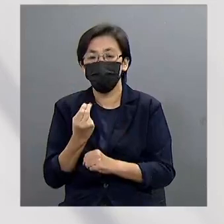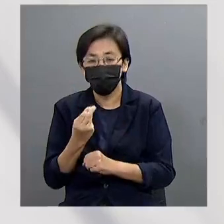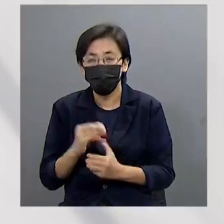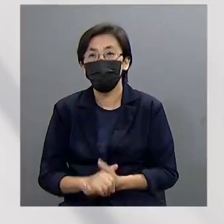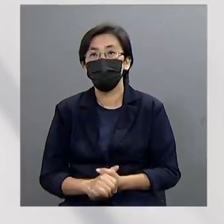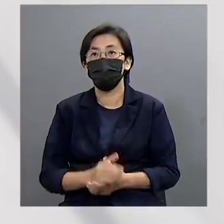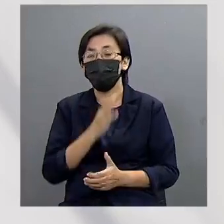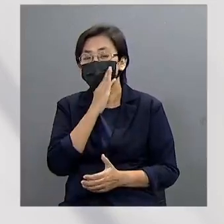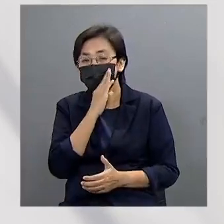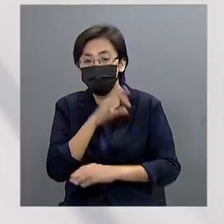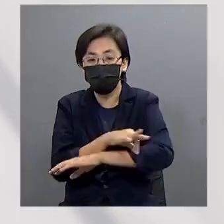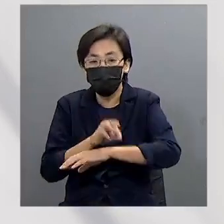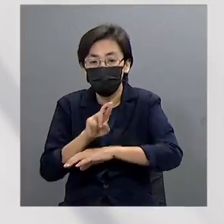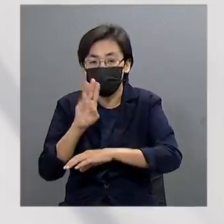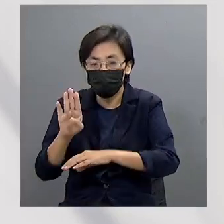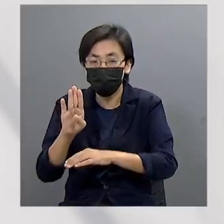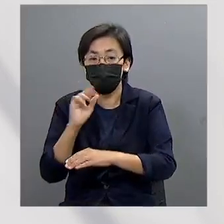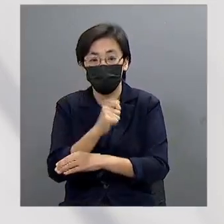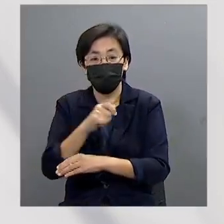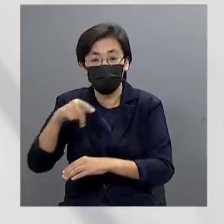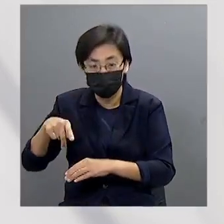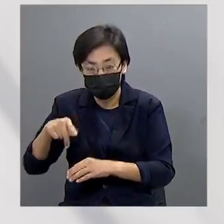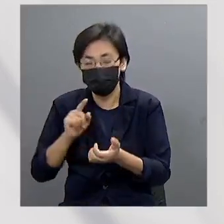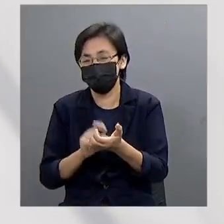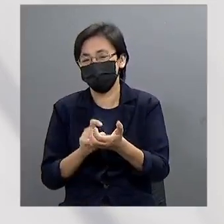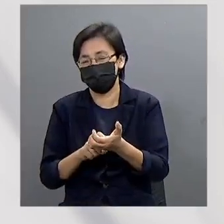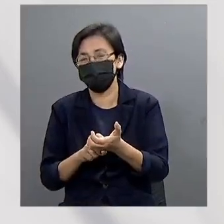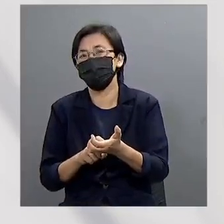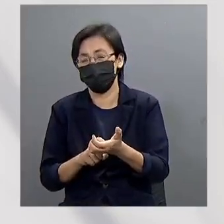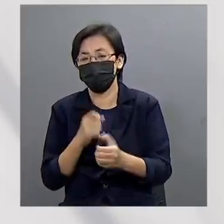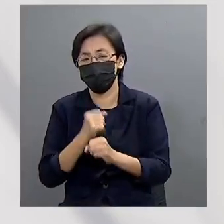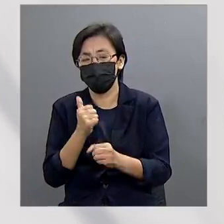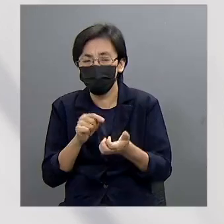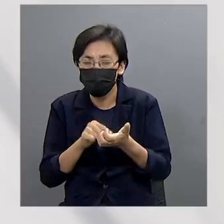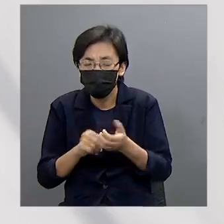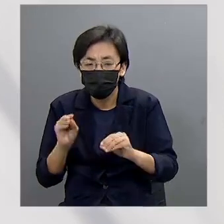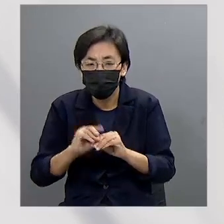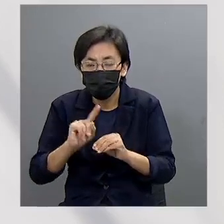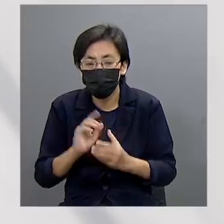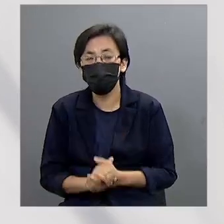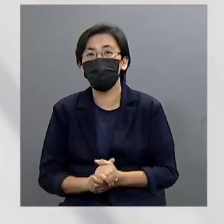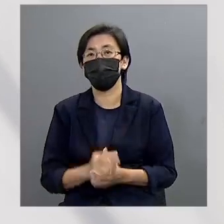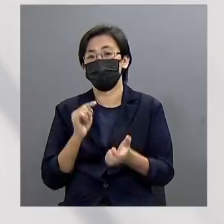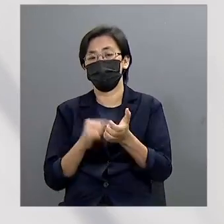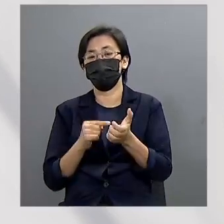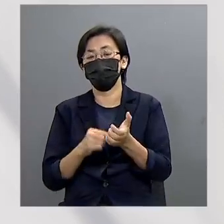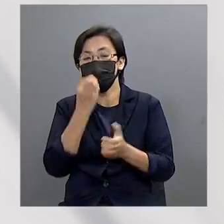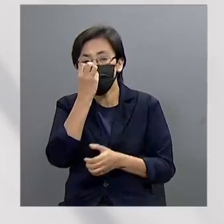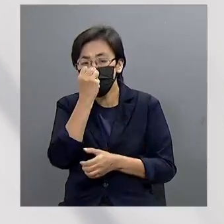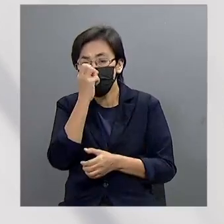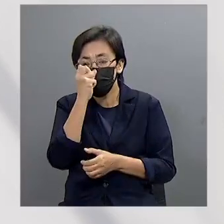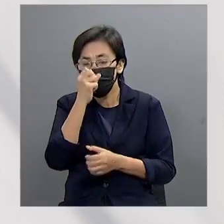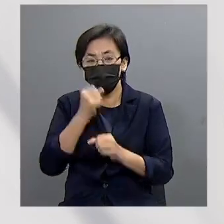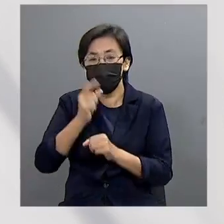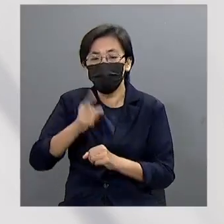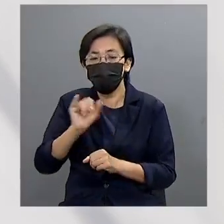บบต่อไปในการที่จะจำกัดจำนวนเนี่ยก็สามารถทำผ่านแอปพลิเคชันได้เพียงแต่ว่าต้องยอมรับว่านี่เป็นแค่การนำร่องกองสลากจะใช้เวล